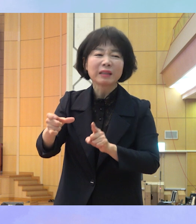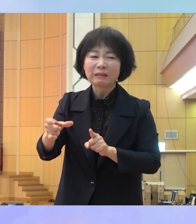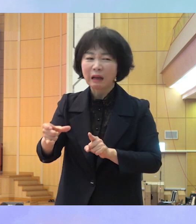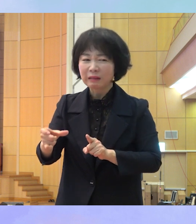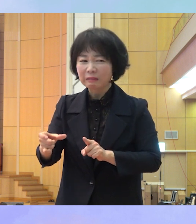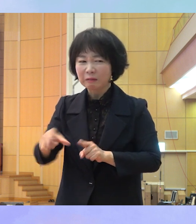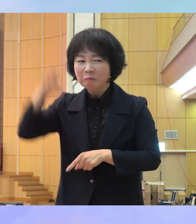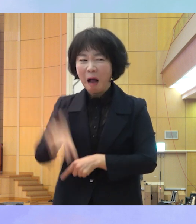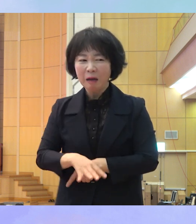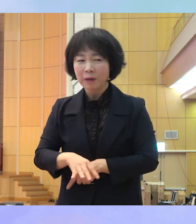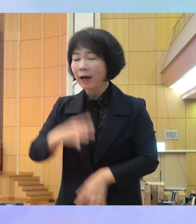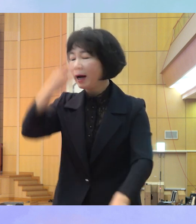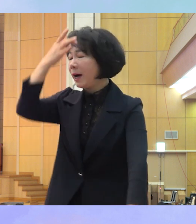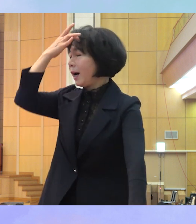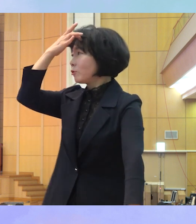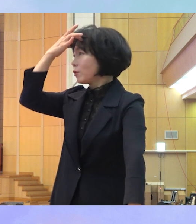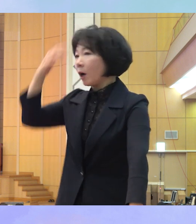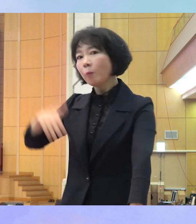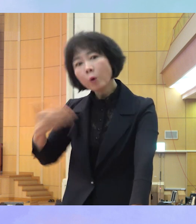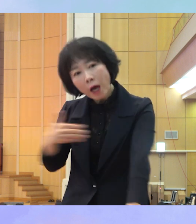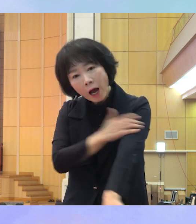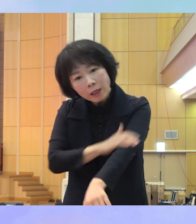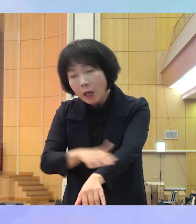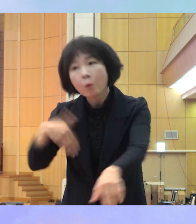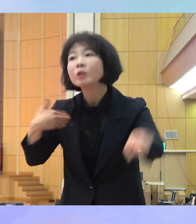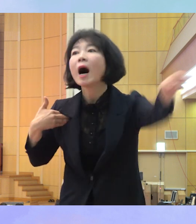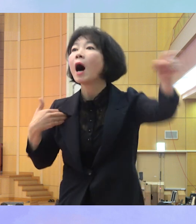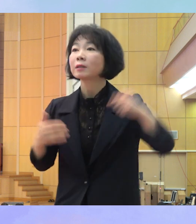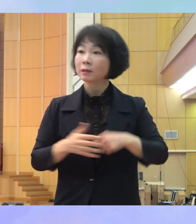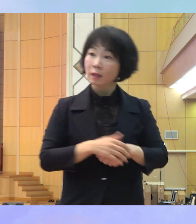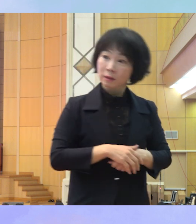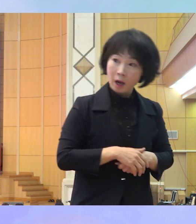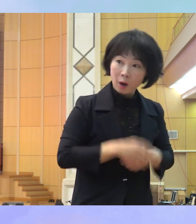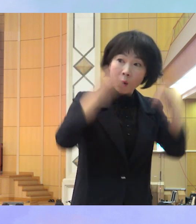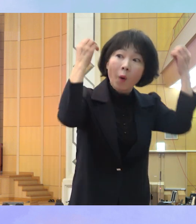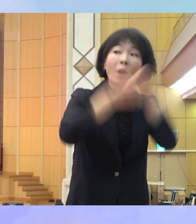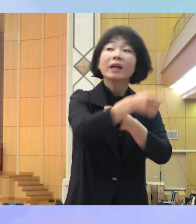감질나게. 그러니까